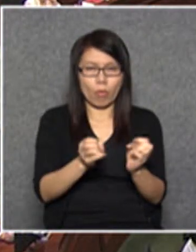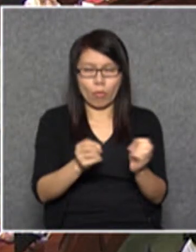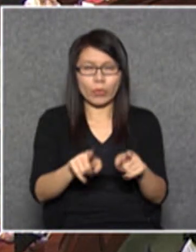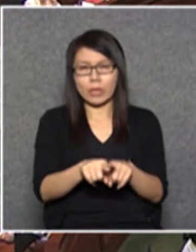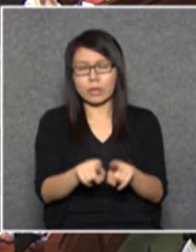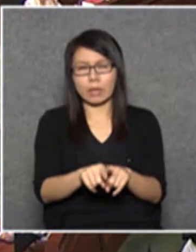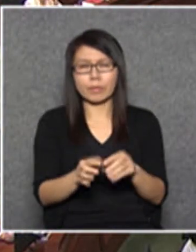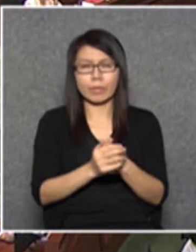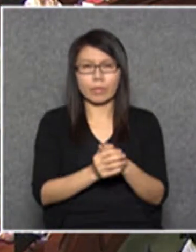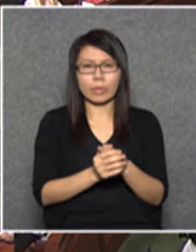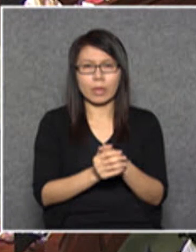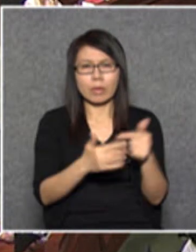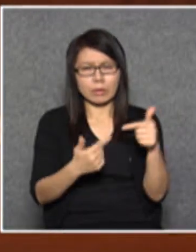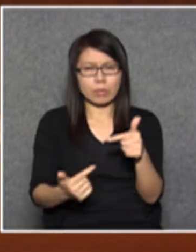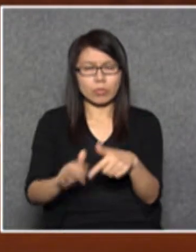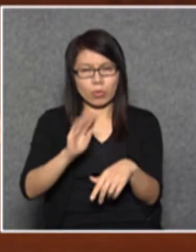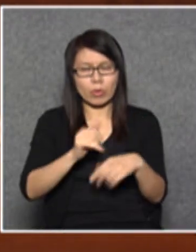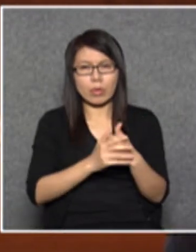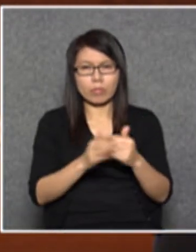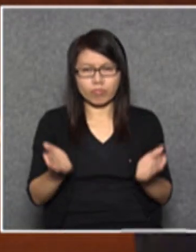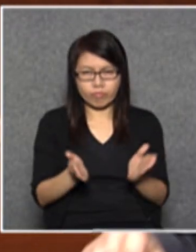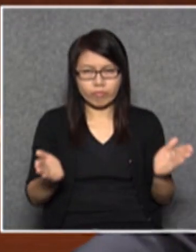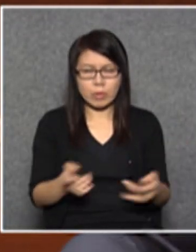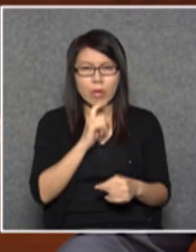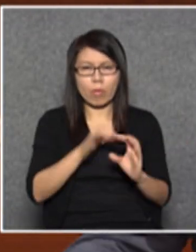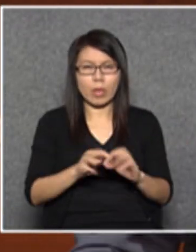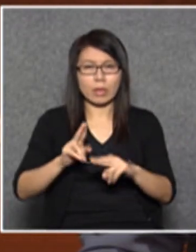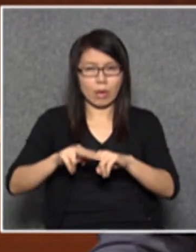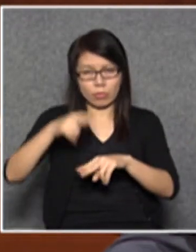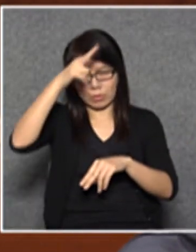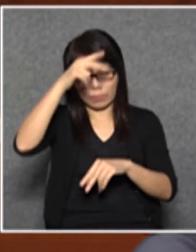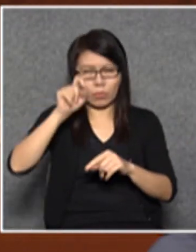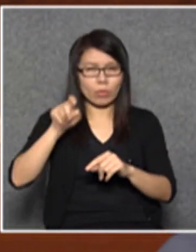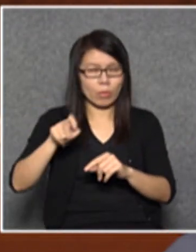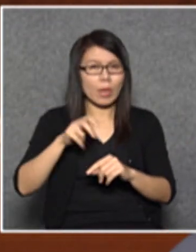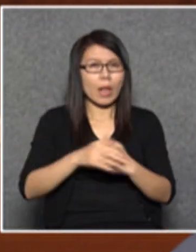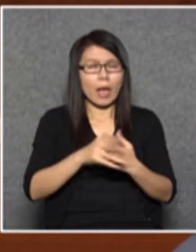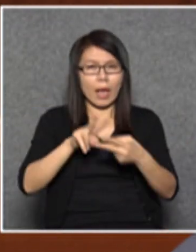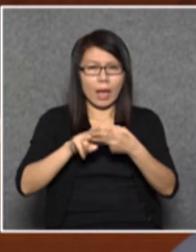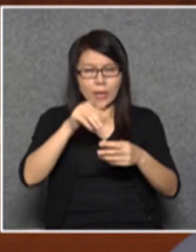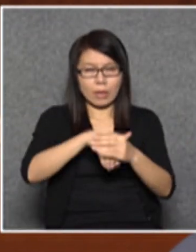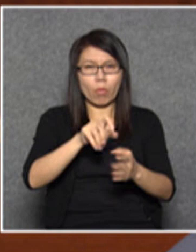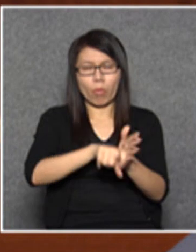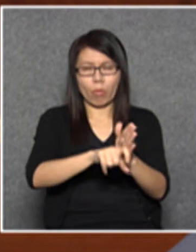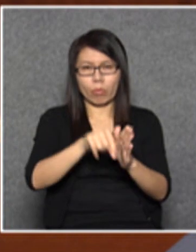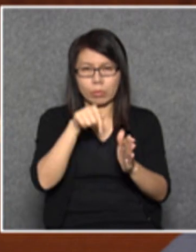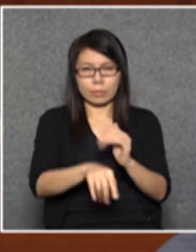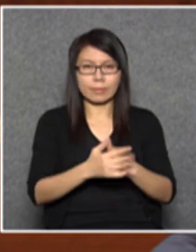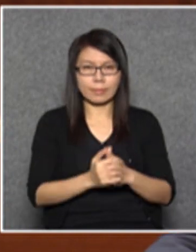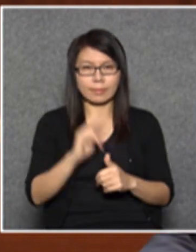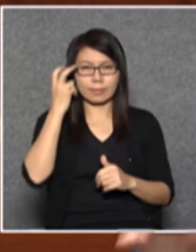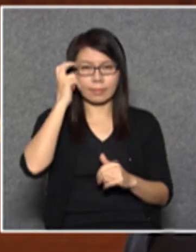會議。落去咧，我哋一定會大力推動喺中央嘅層面咧。事實上，亞投行依個構